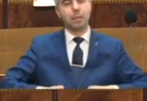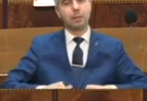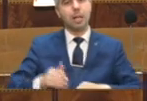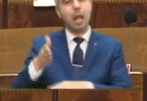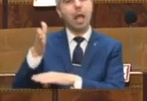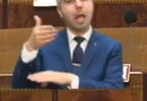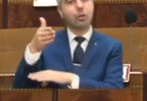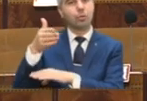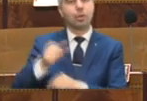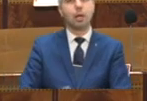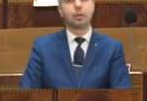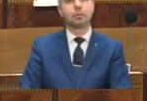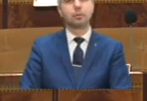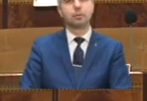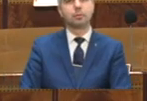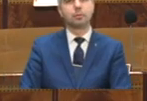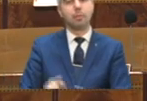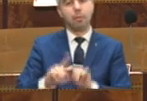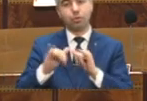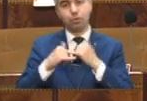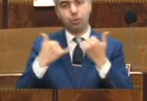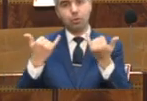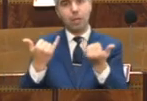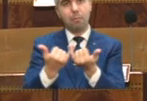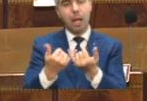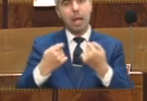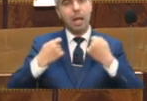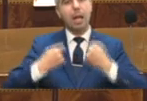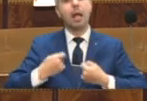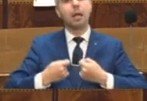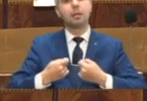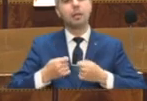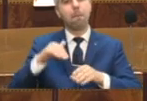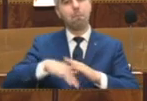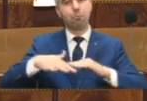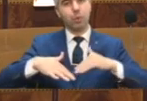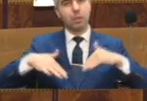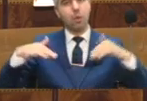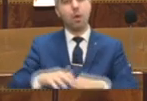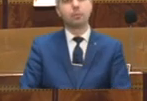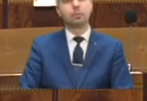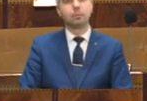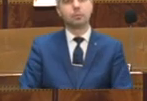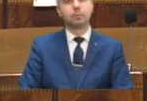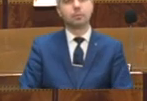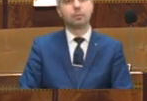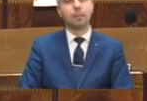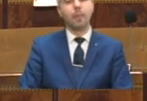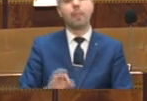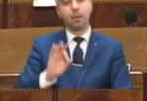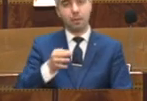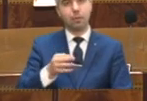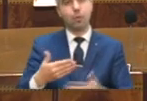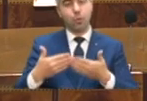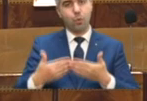الخارجية وفي إطار الاجتماع اللي دار الرئيس مع الرؤساء كان بودنا